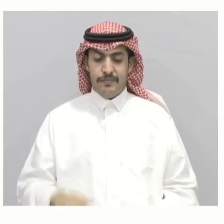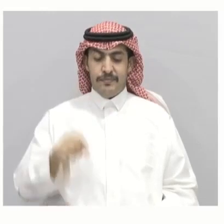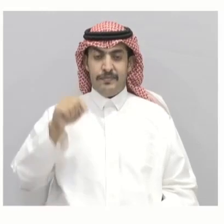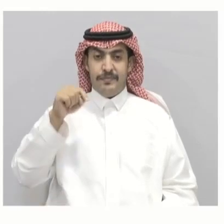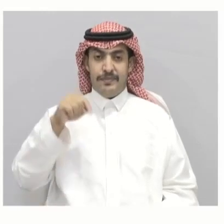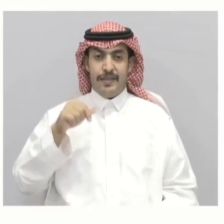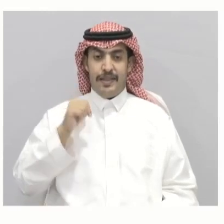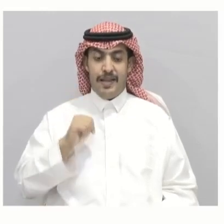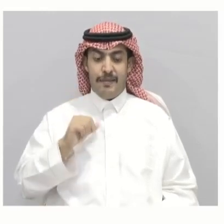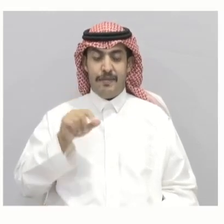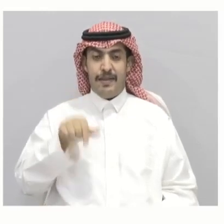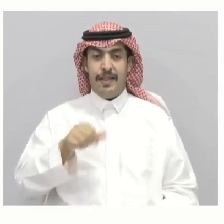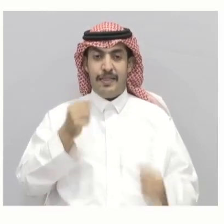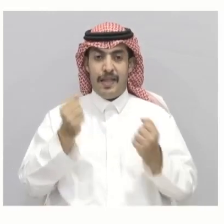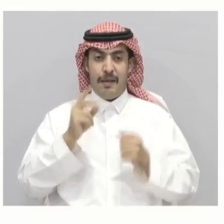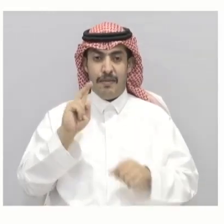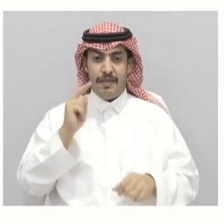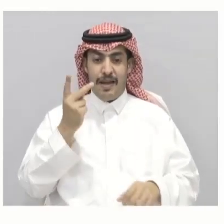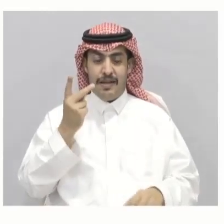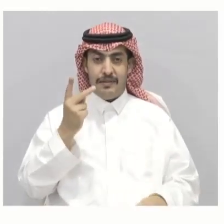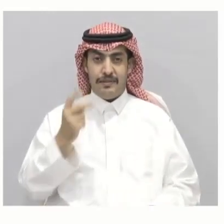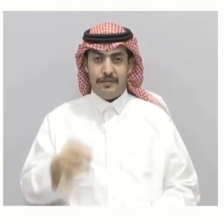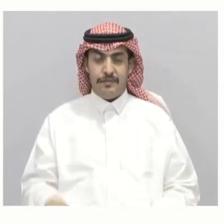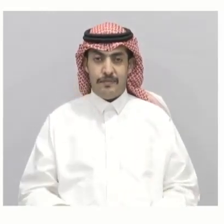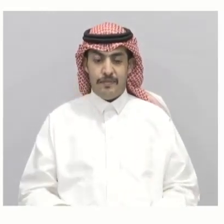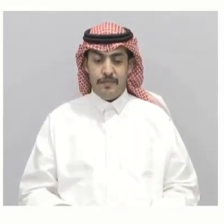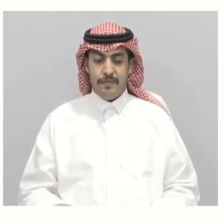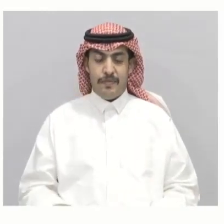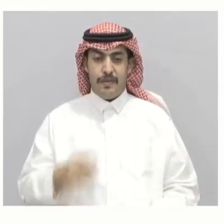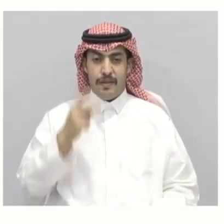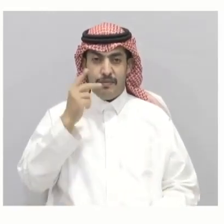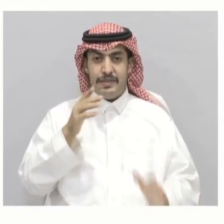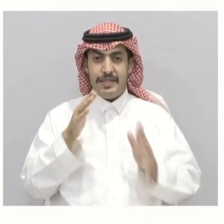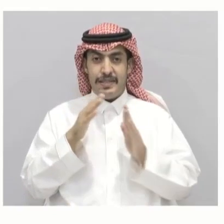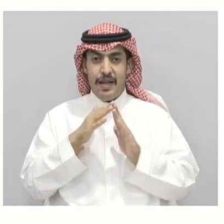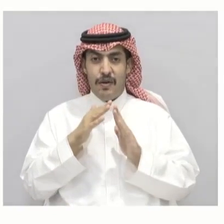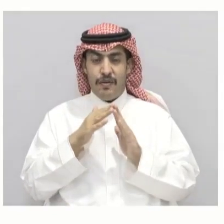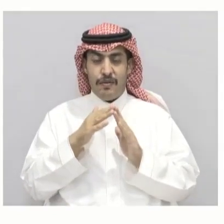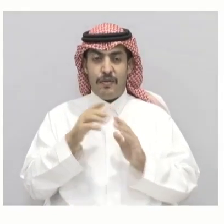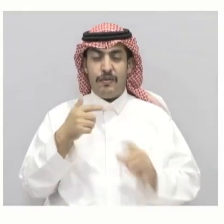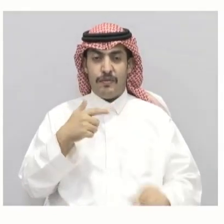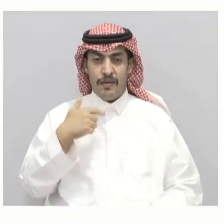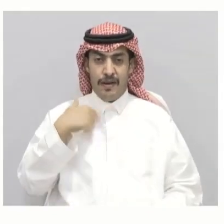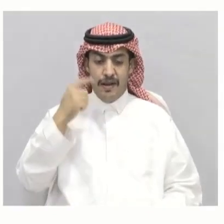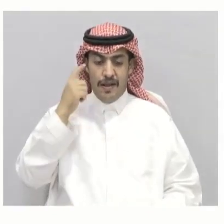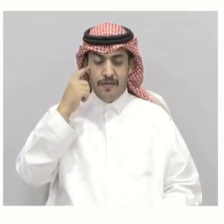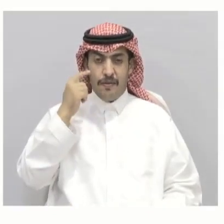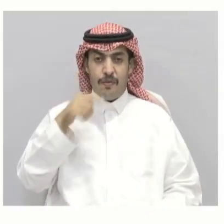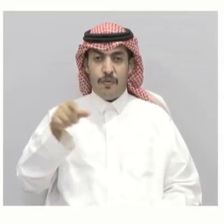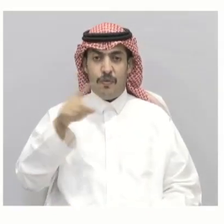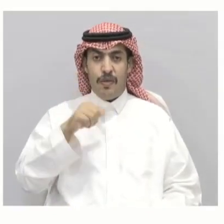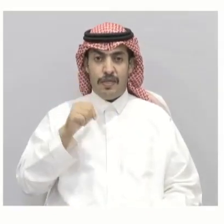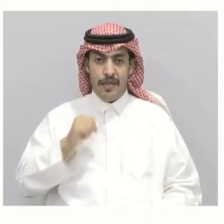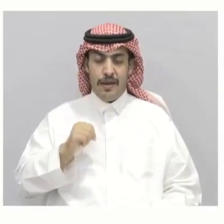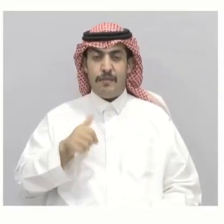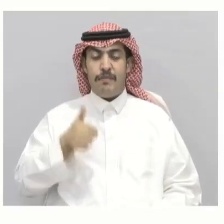في اعزائي الى التمرين الثاني عشر امامكم زاويه متاكده ان كلكم